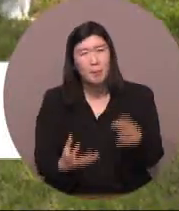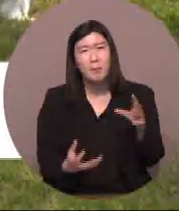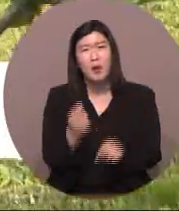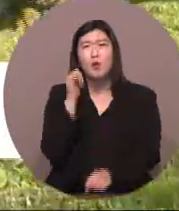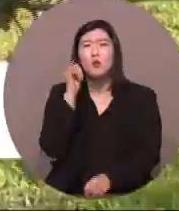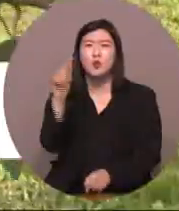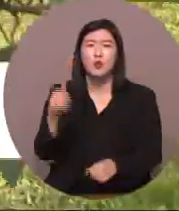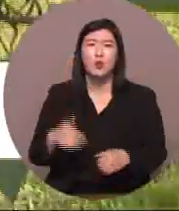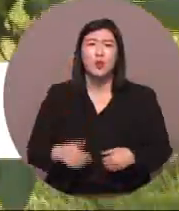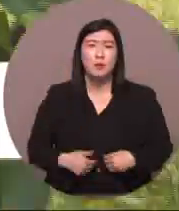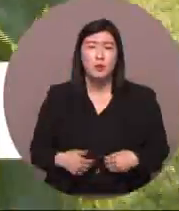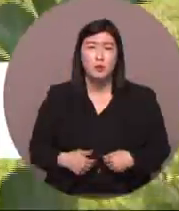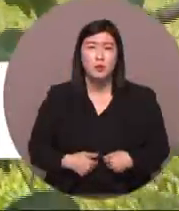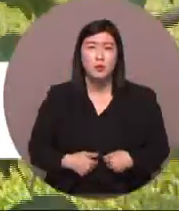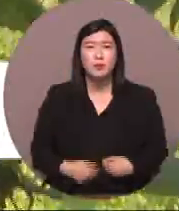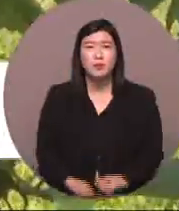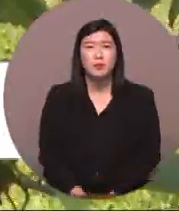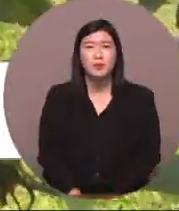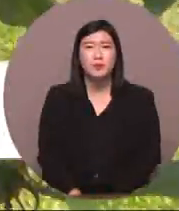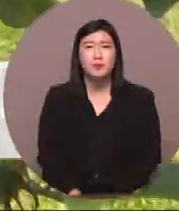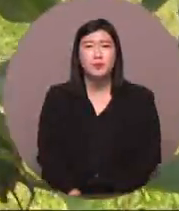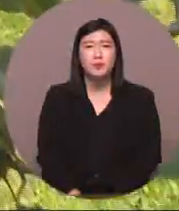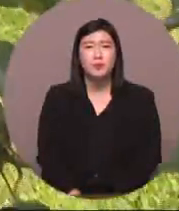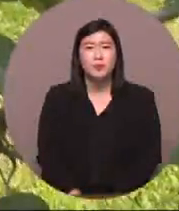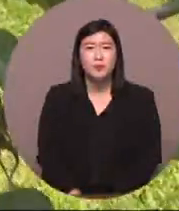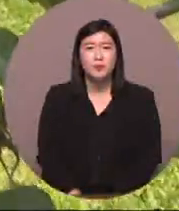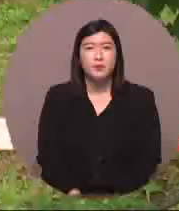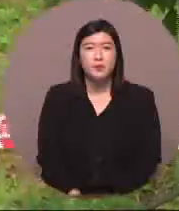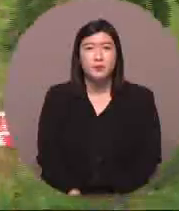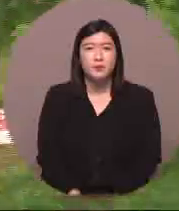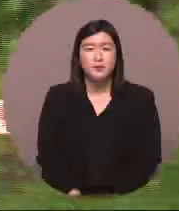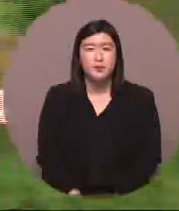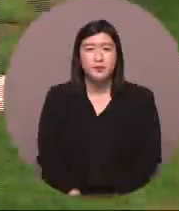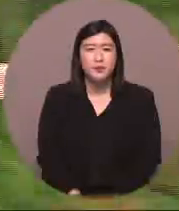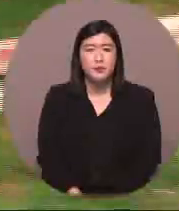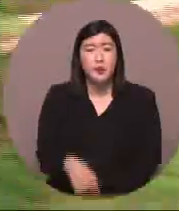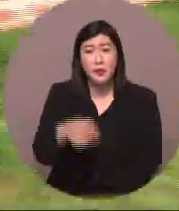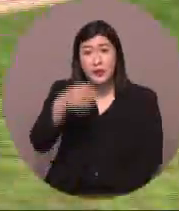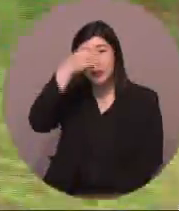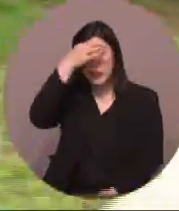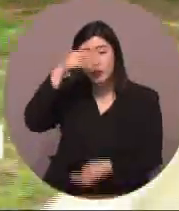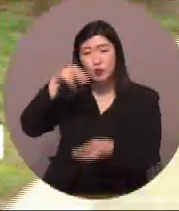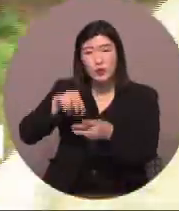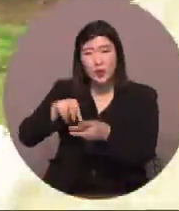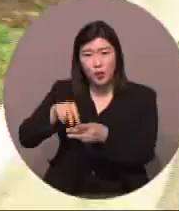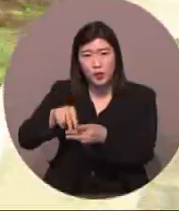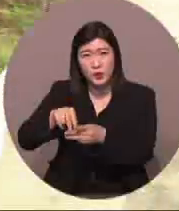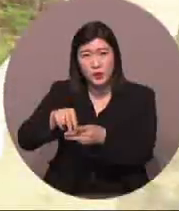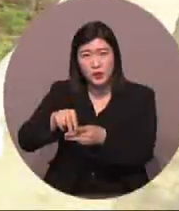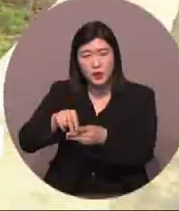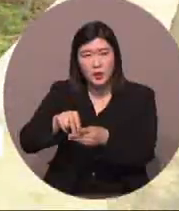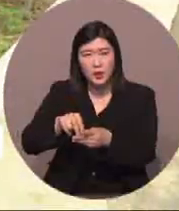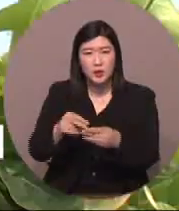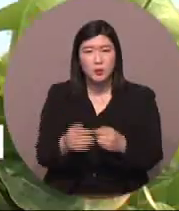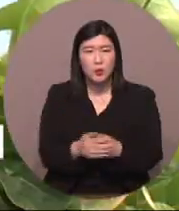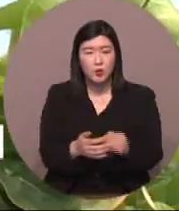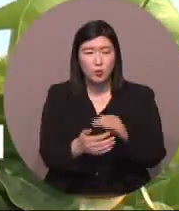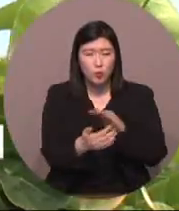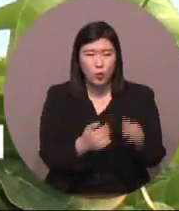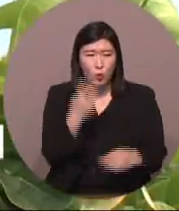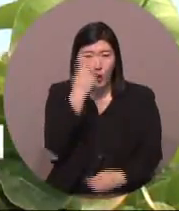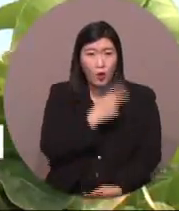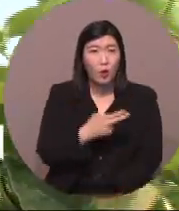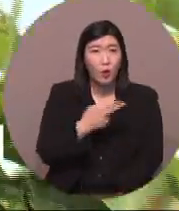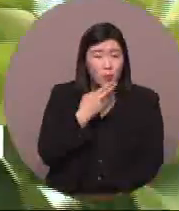노우 기술 센터 로 연락해주시기 바랍니다 농업기술센터는 또 사전 방제를 하지 않았다 발병하면